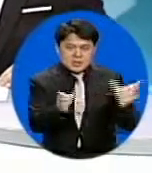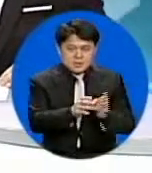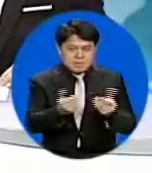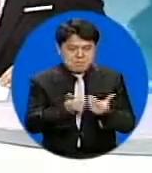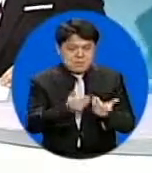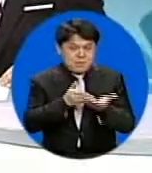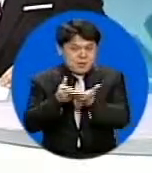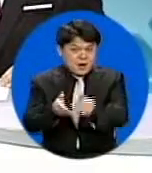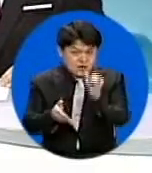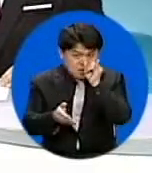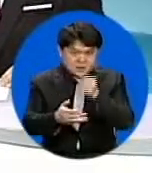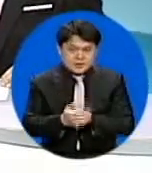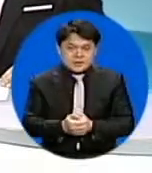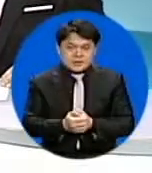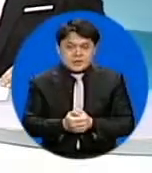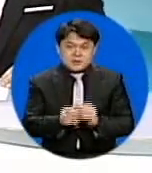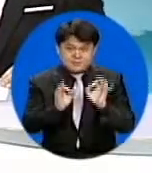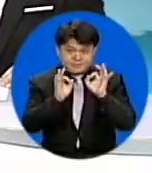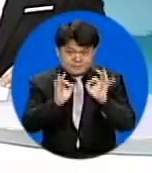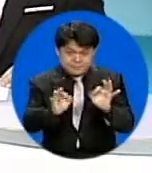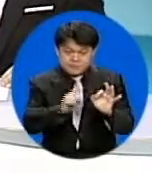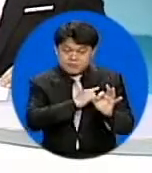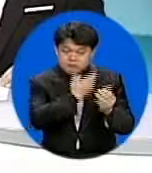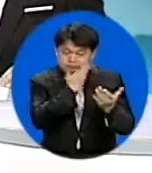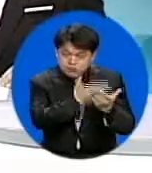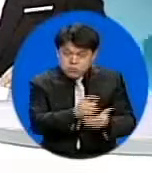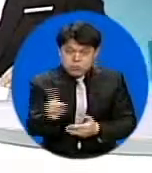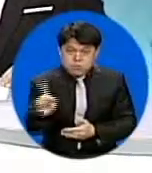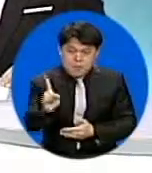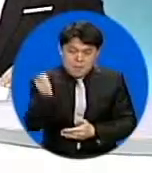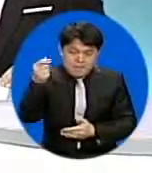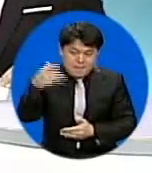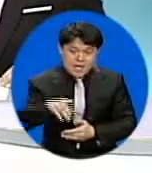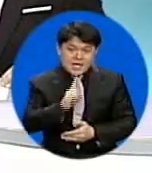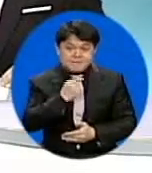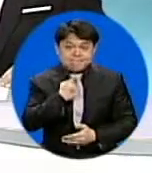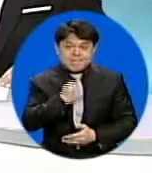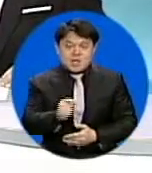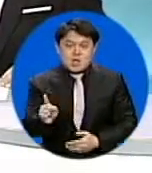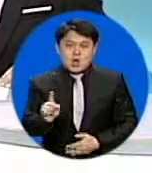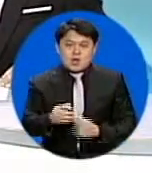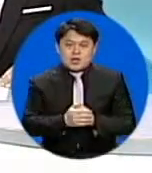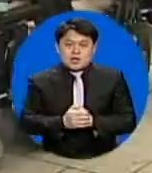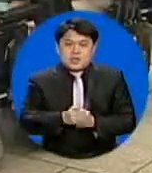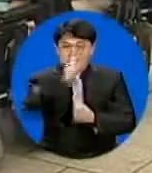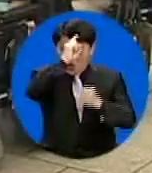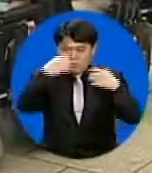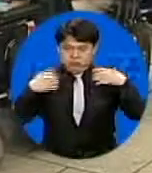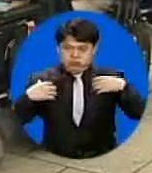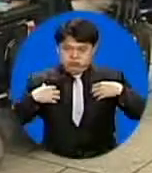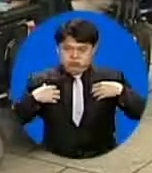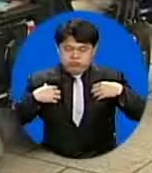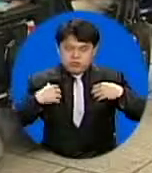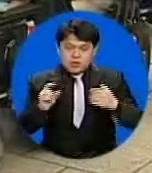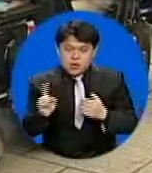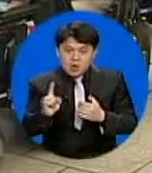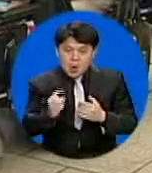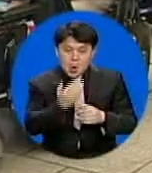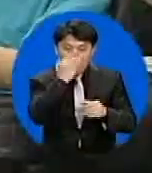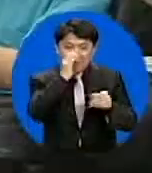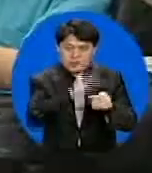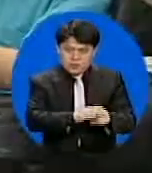그렇습니다. 네. 그러니까 이 사실은 이제 가장 중요한 게 저희가 이제 몇 차례 말씀을 네. 드렸다시피 정부가 이제 억울한